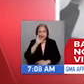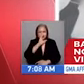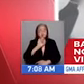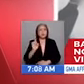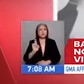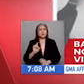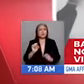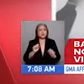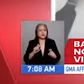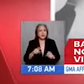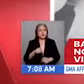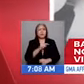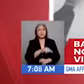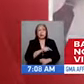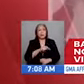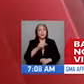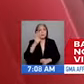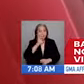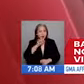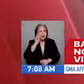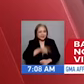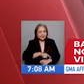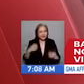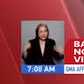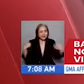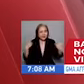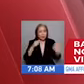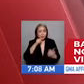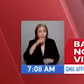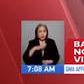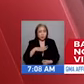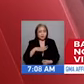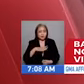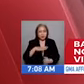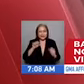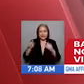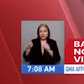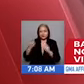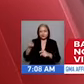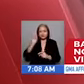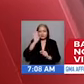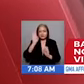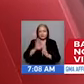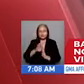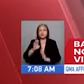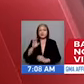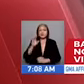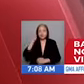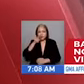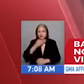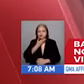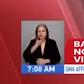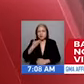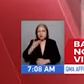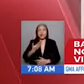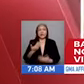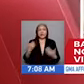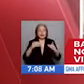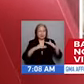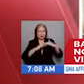mga nakakabatang kapatid na babae. Ang isa riyan, menor de edad. Ayon sa NBI, nahuli sa entrapment operation ng